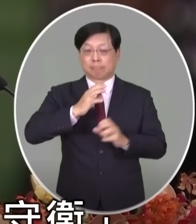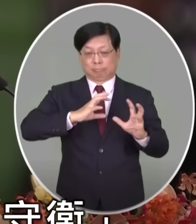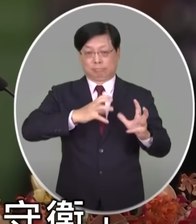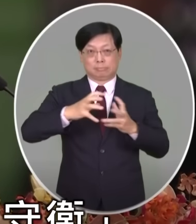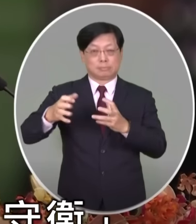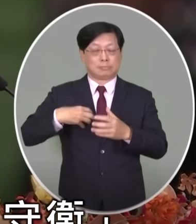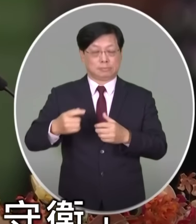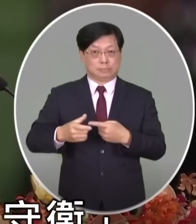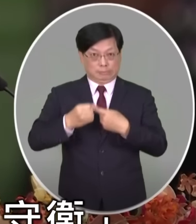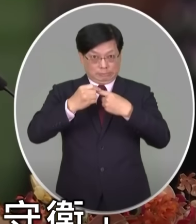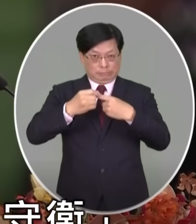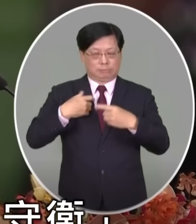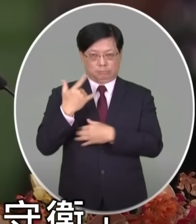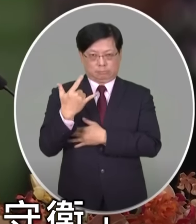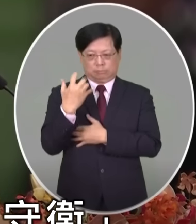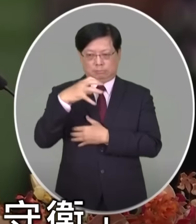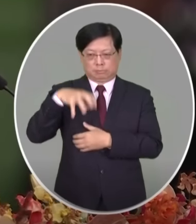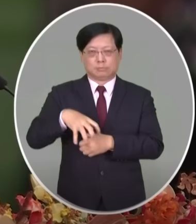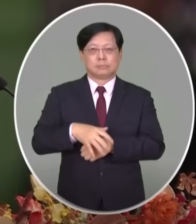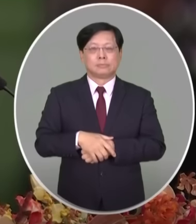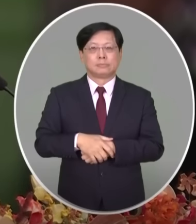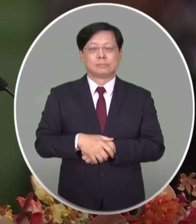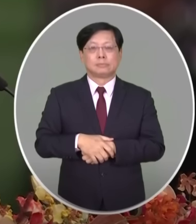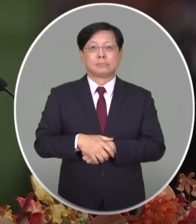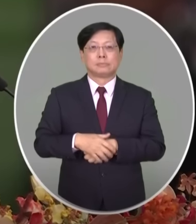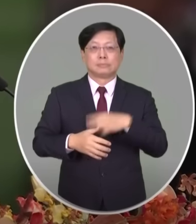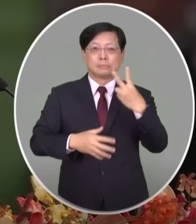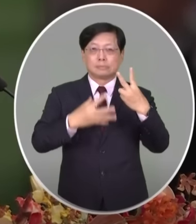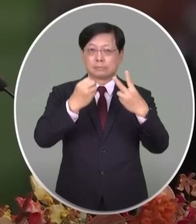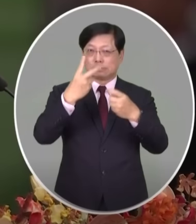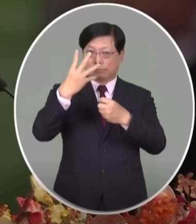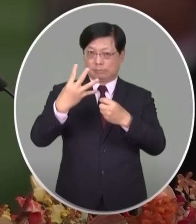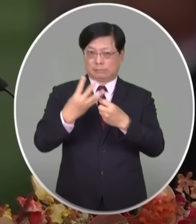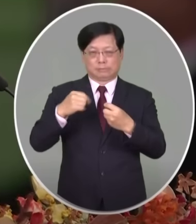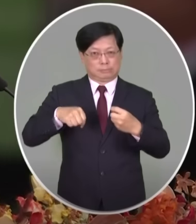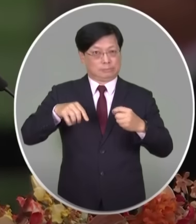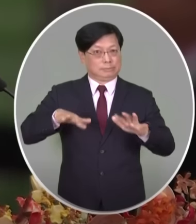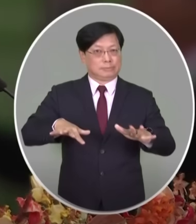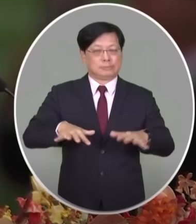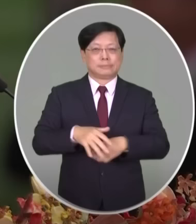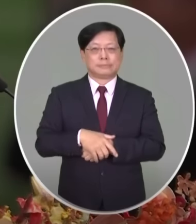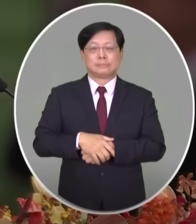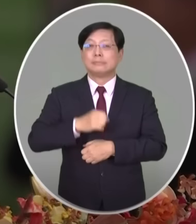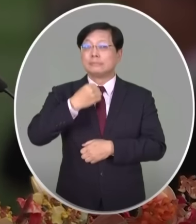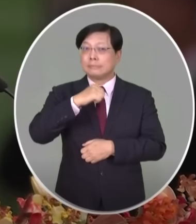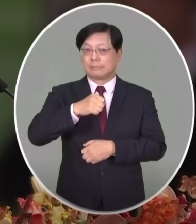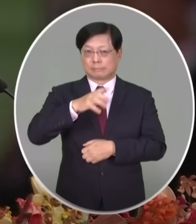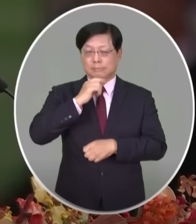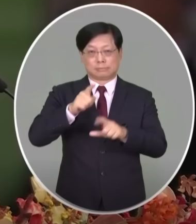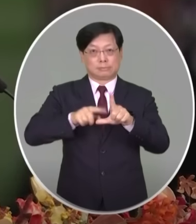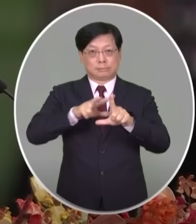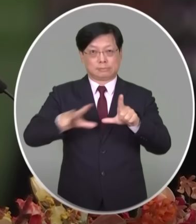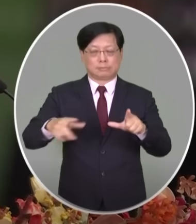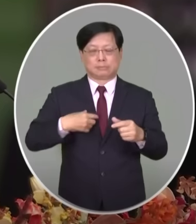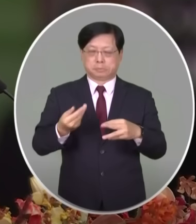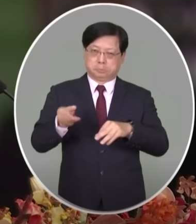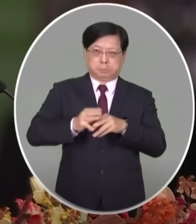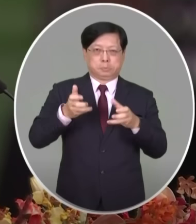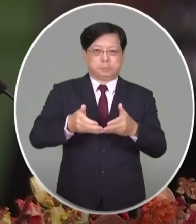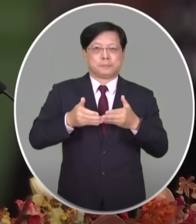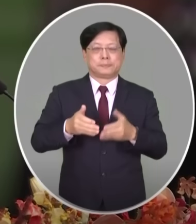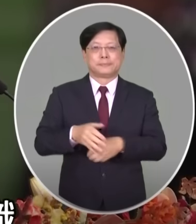界第一关的守卫。在2024年的今天，台湾的角色更加重